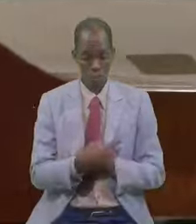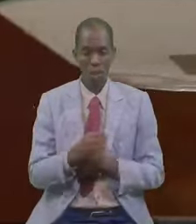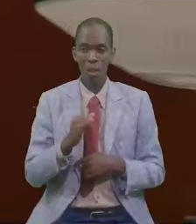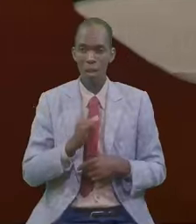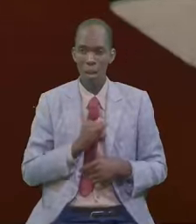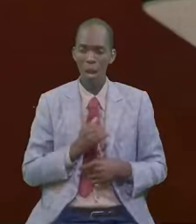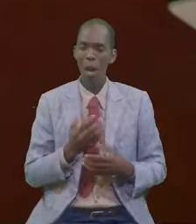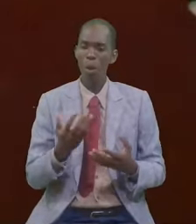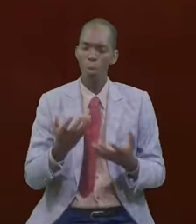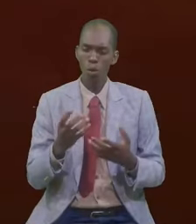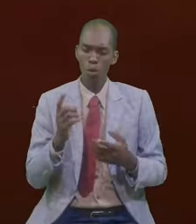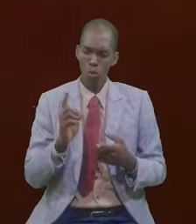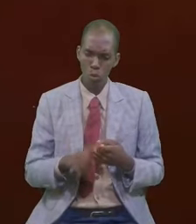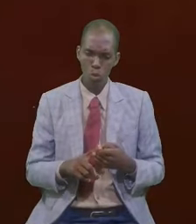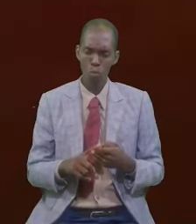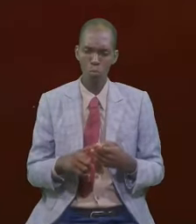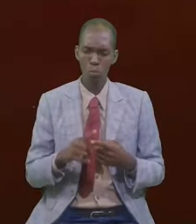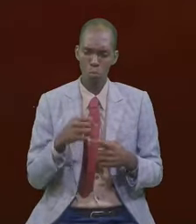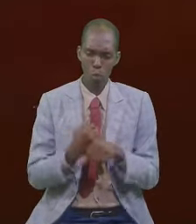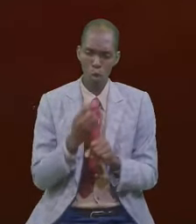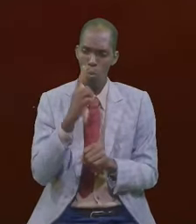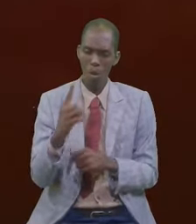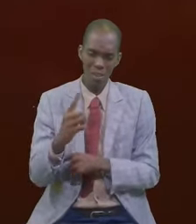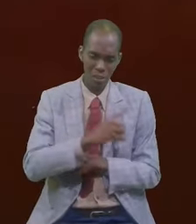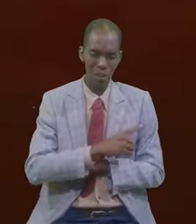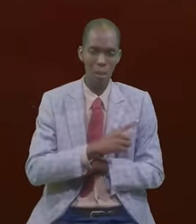je veux seulement vivre ce jour, un jour à la fois.